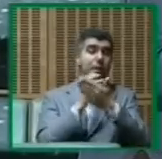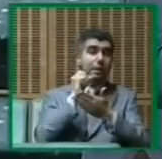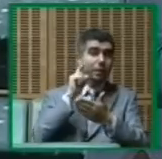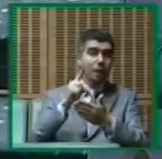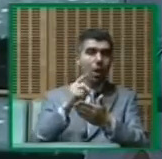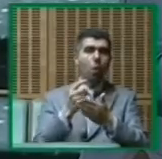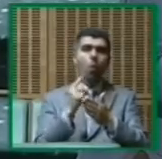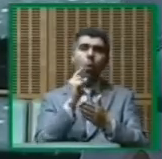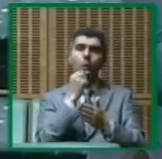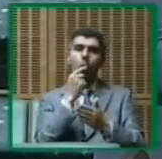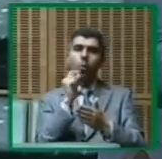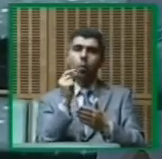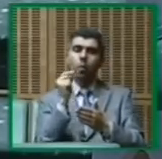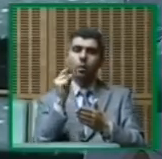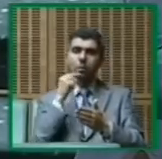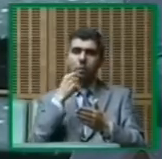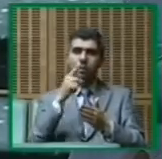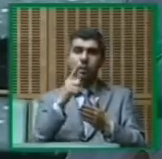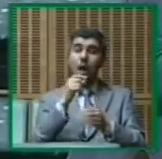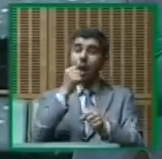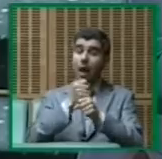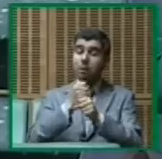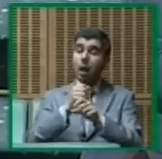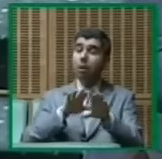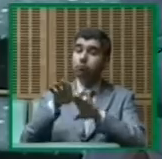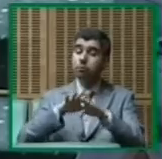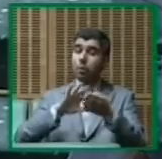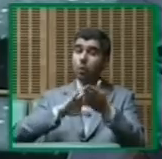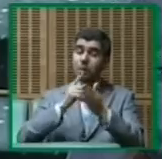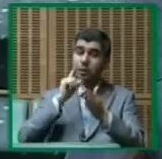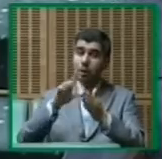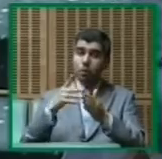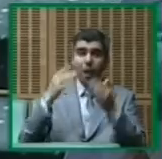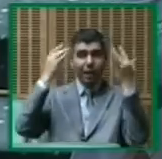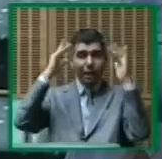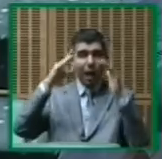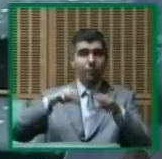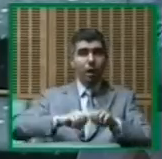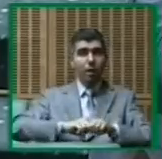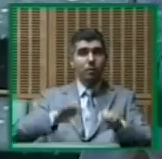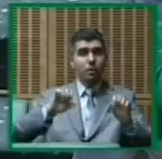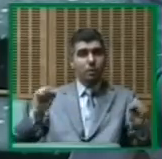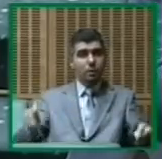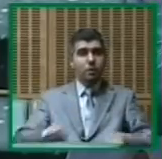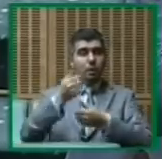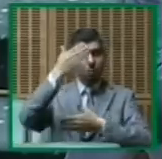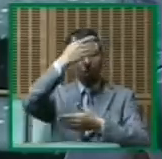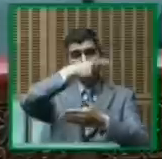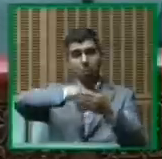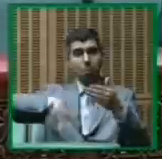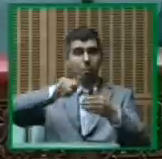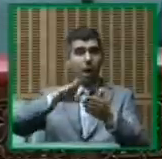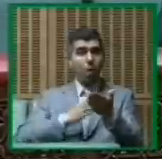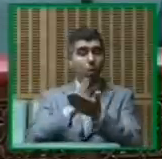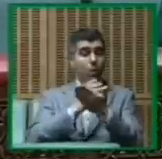الآليات والمقاربة التي نشتغل عليها من أجل جعل الإبداع الثقافي والفني الوطني ينخرط